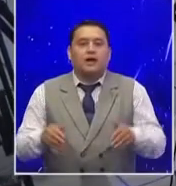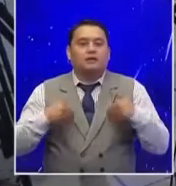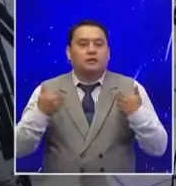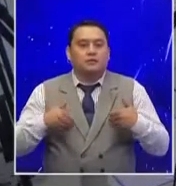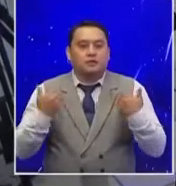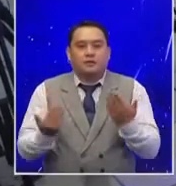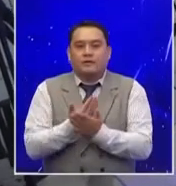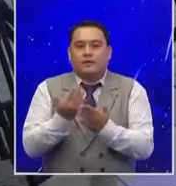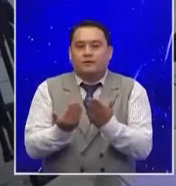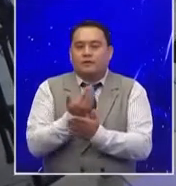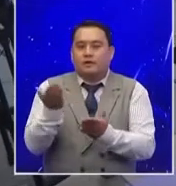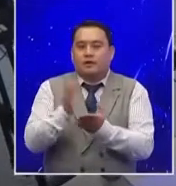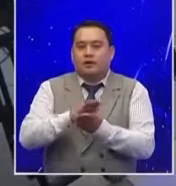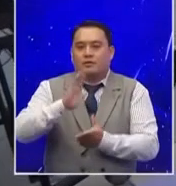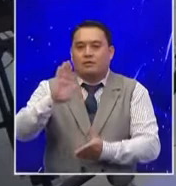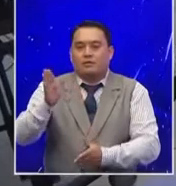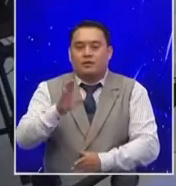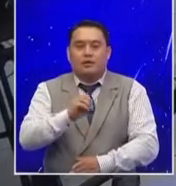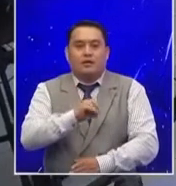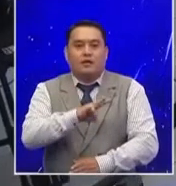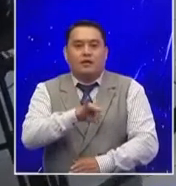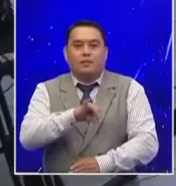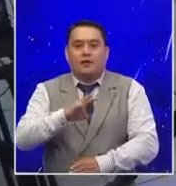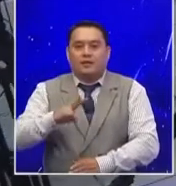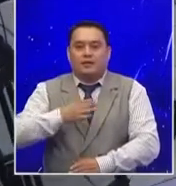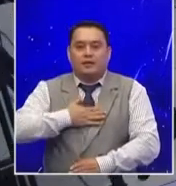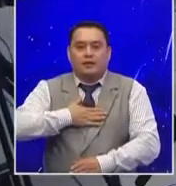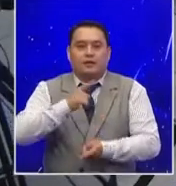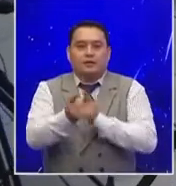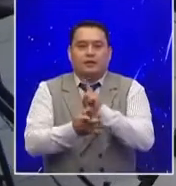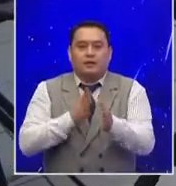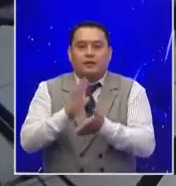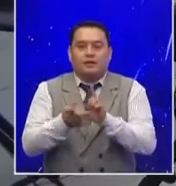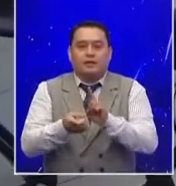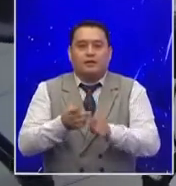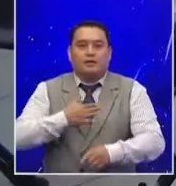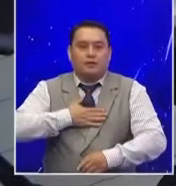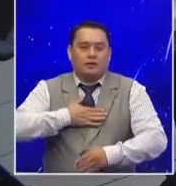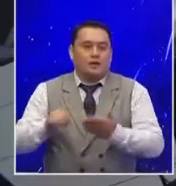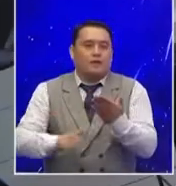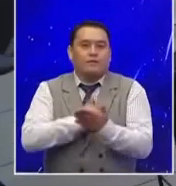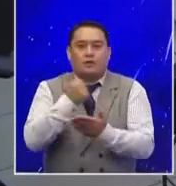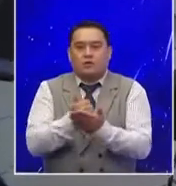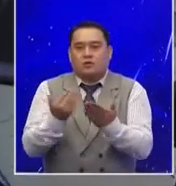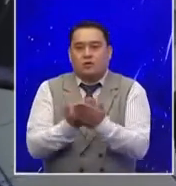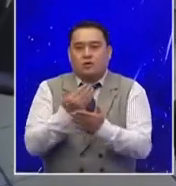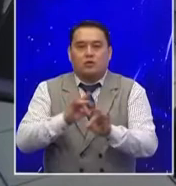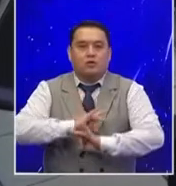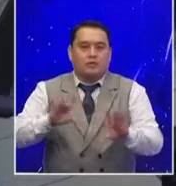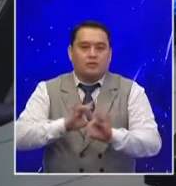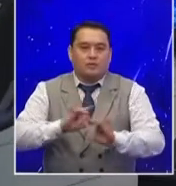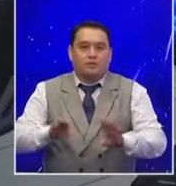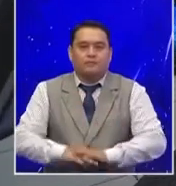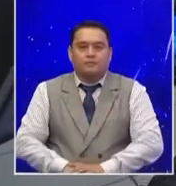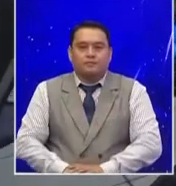Здравствуйте, время новостей на телеканале ЖТСУ. В студии прямого эфира Еляман Раимбеков. Сурдоперевод обеспечивает Марат Жумабеков. И в начале выпуска коротко